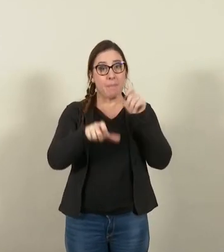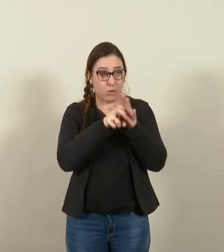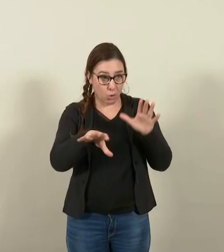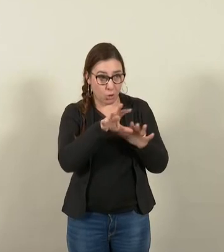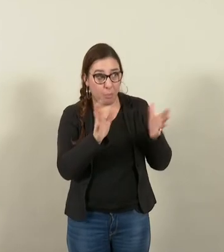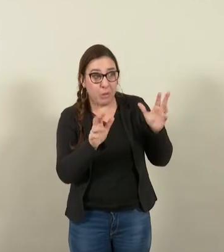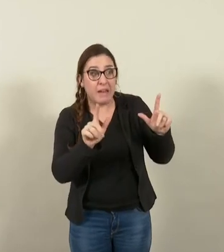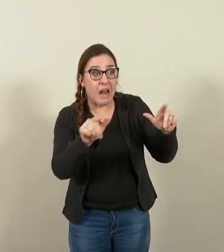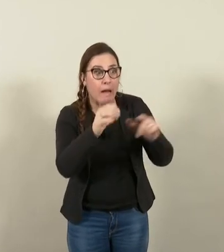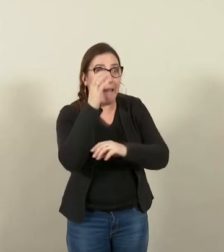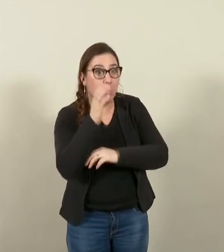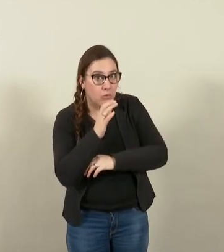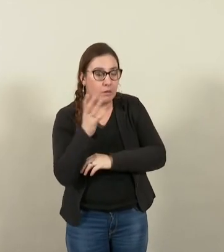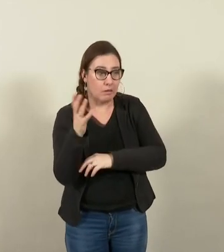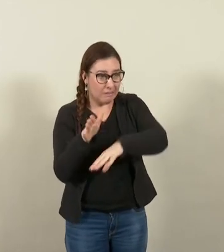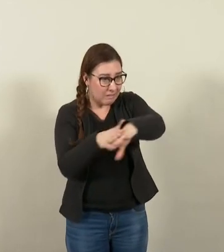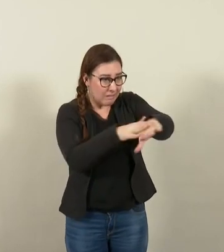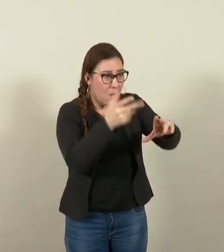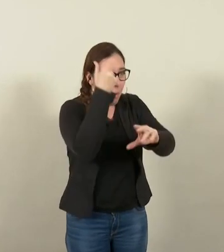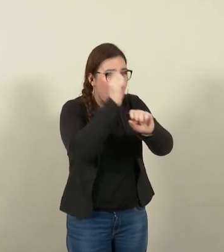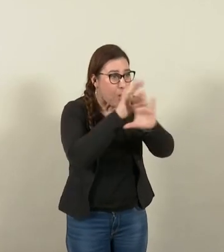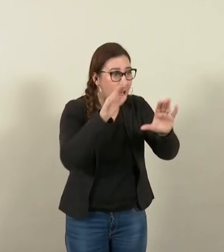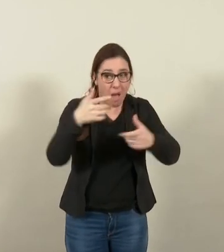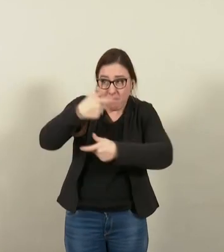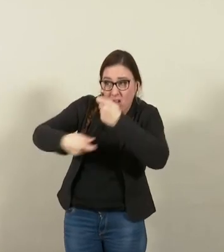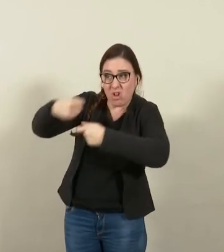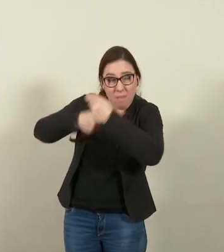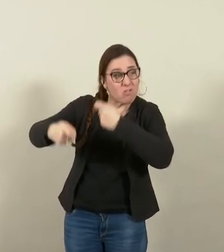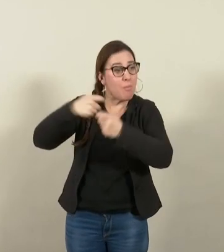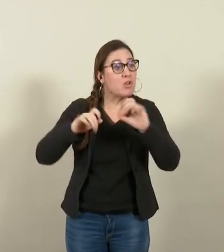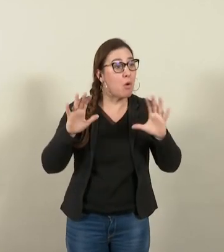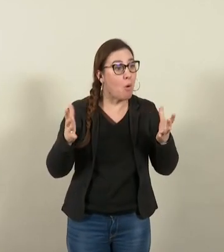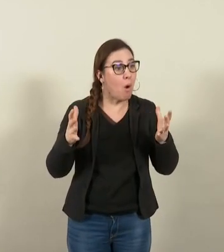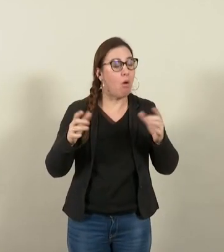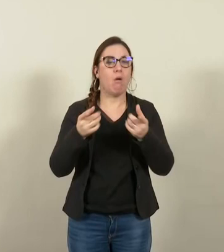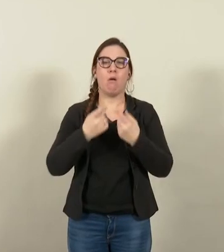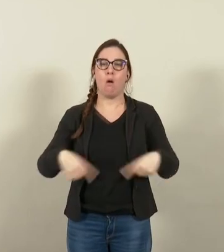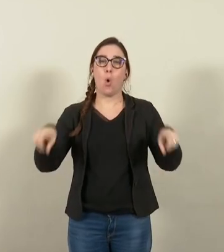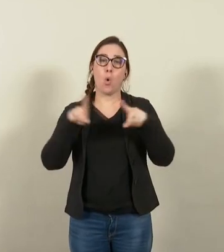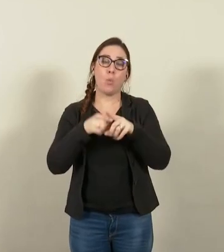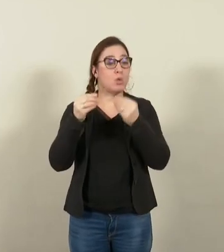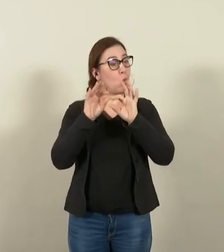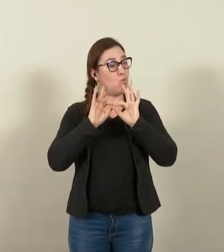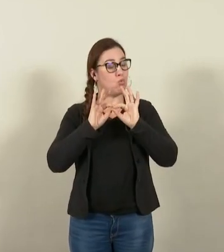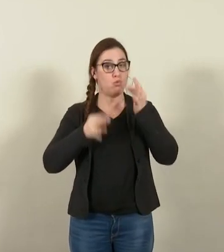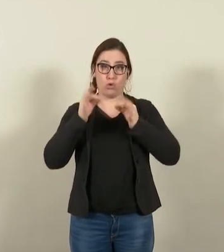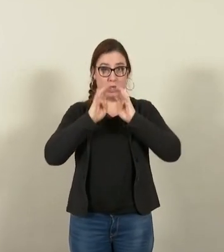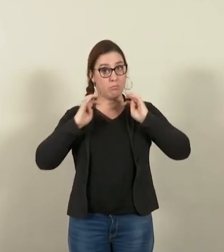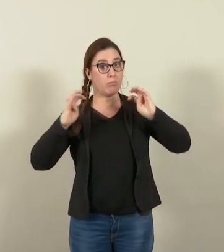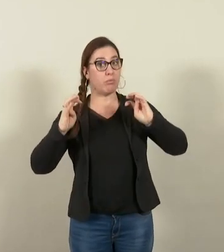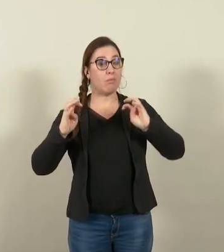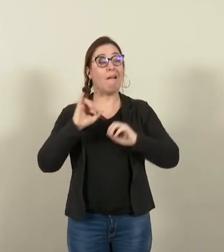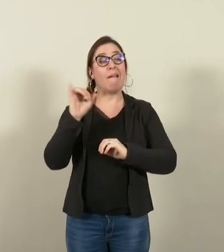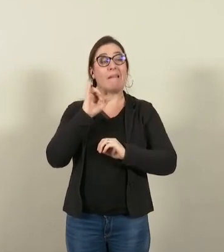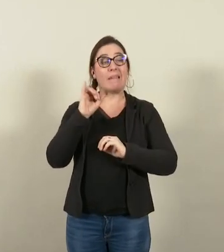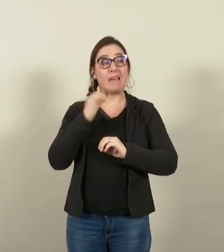en a comprennent bien que tous ces marchés importants sont accordés par une commission ou un jury ou où seuls les élus de la